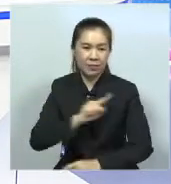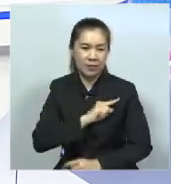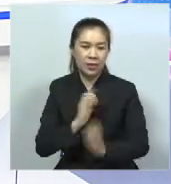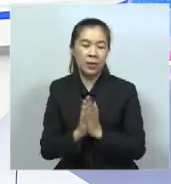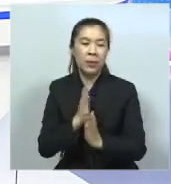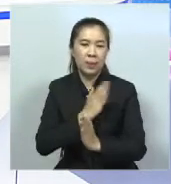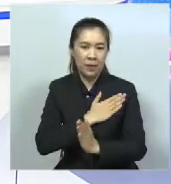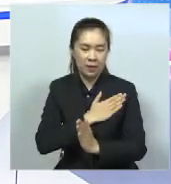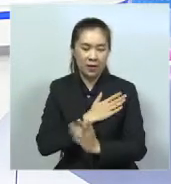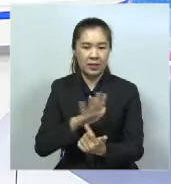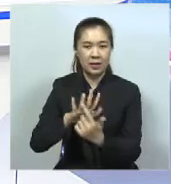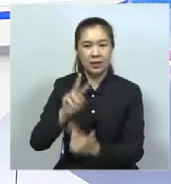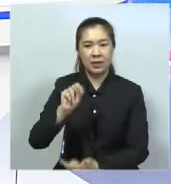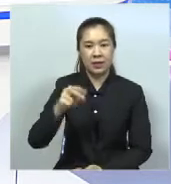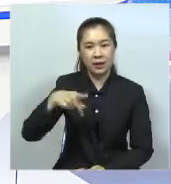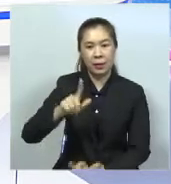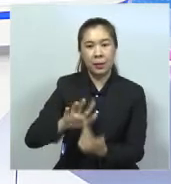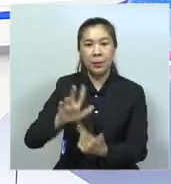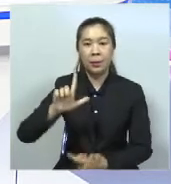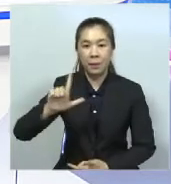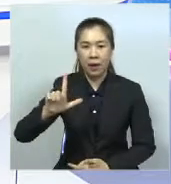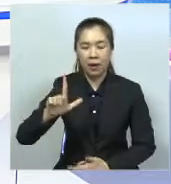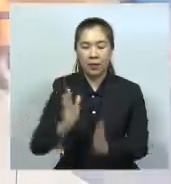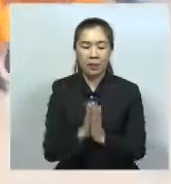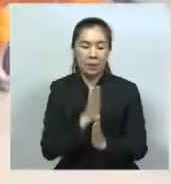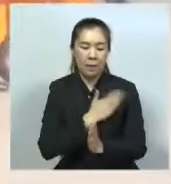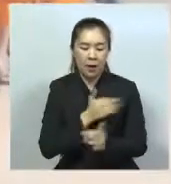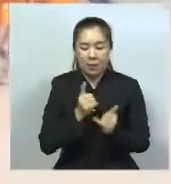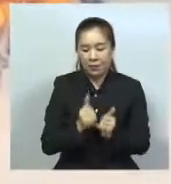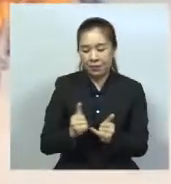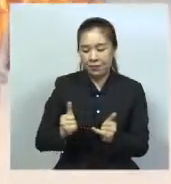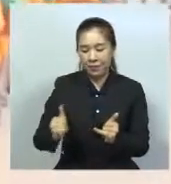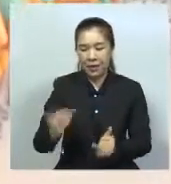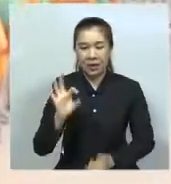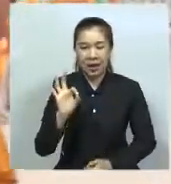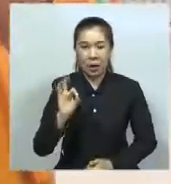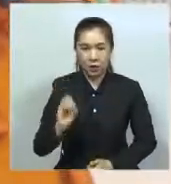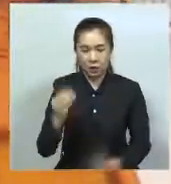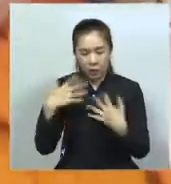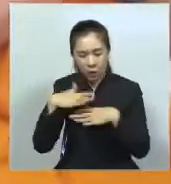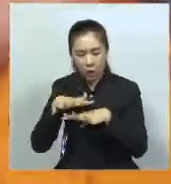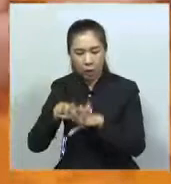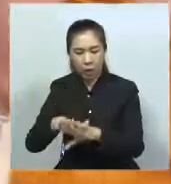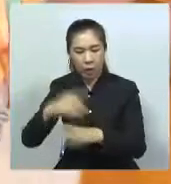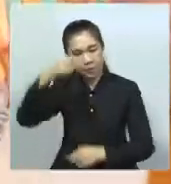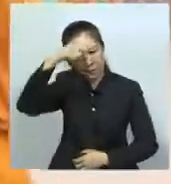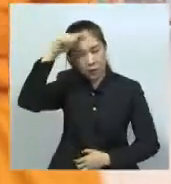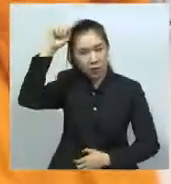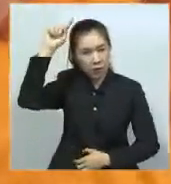ลหลังจากที่พระนวกะโพธิ90รูปที่เข้าร่วมโครงการอุปสมบทเพื่อถวายพระราชกุศ